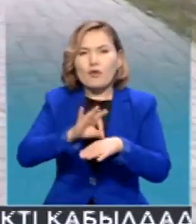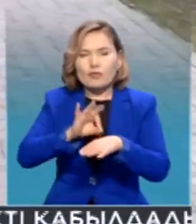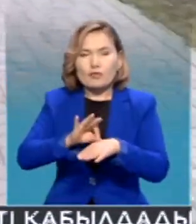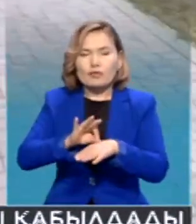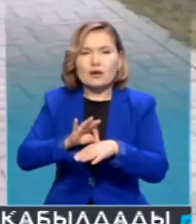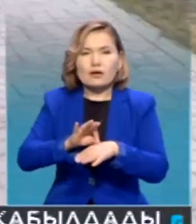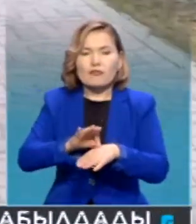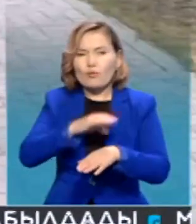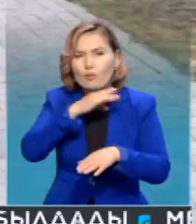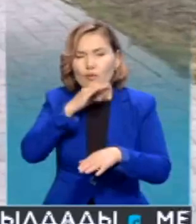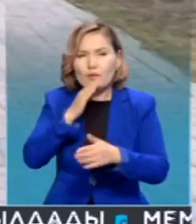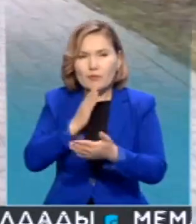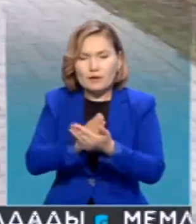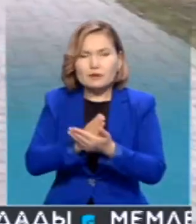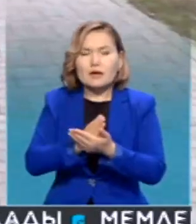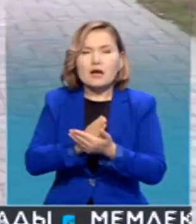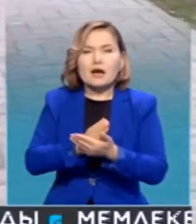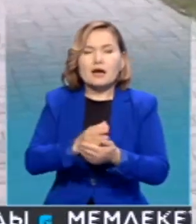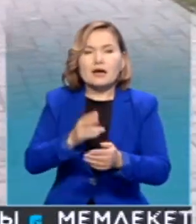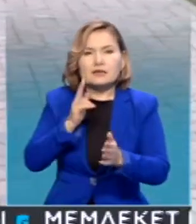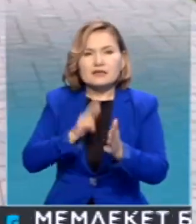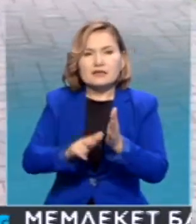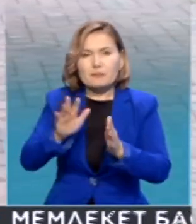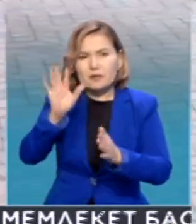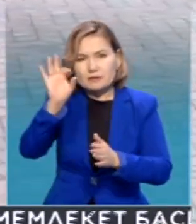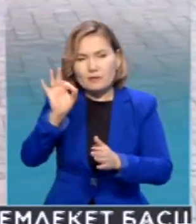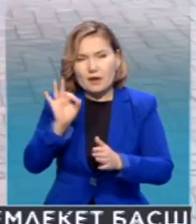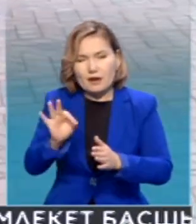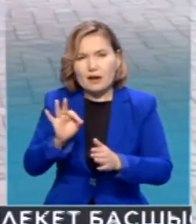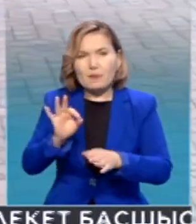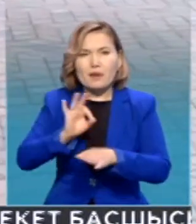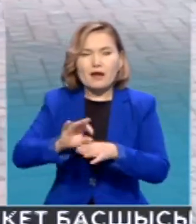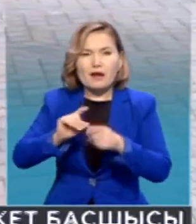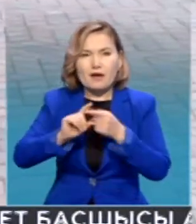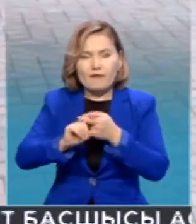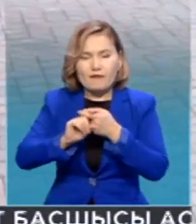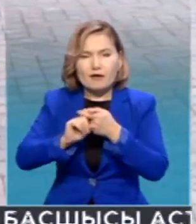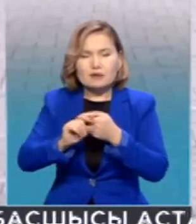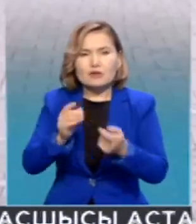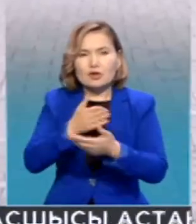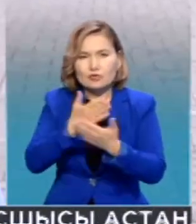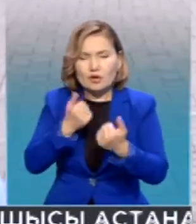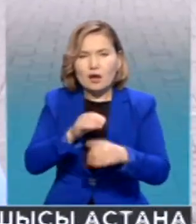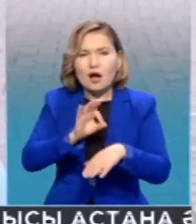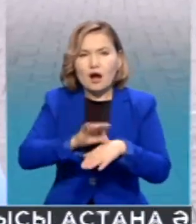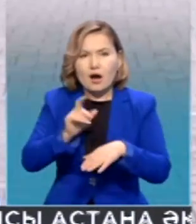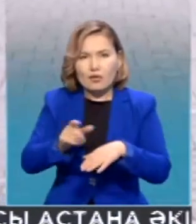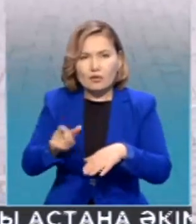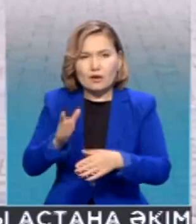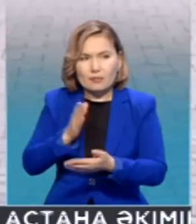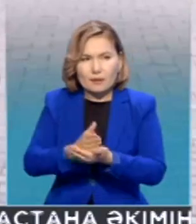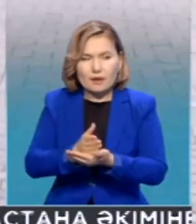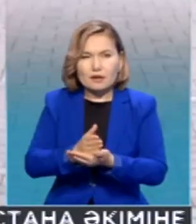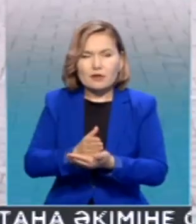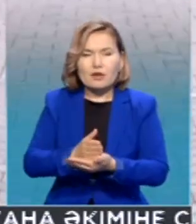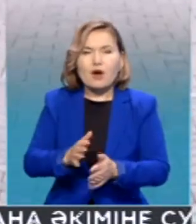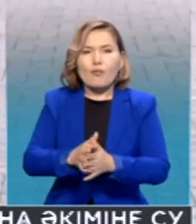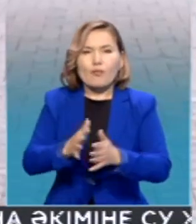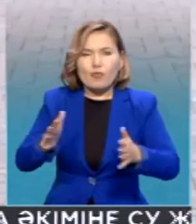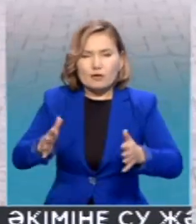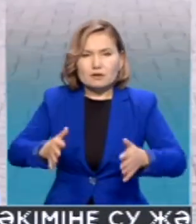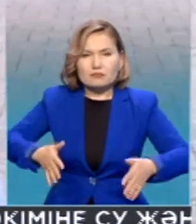Біздердің қазіргі таңда 85% бұл инфекциялық емес аурулар дейміз. Ол артық